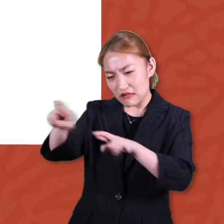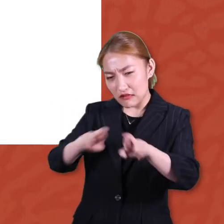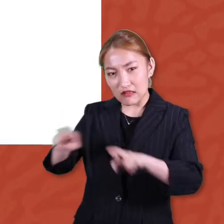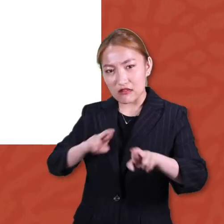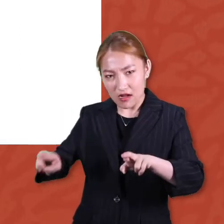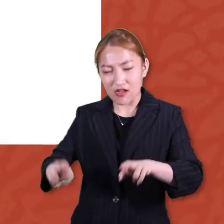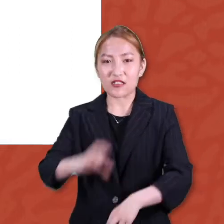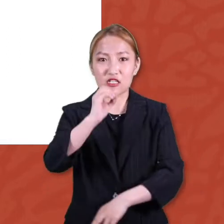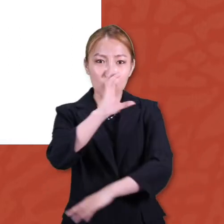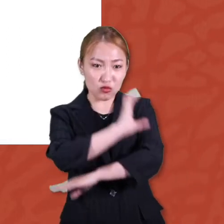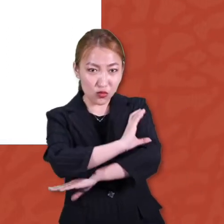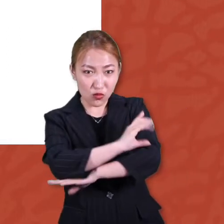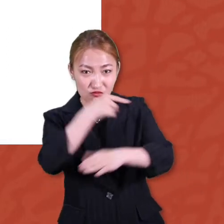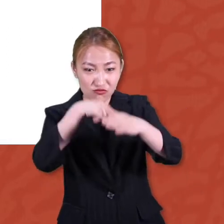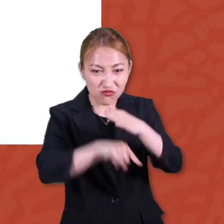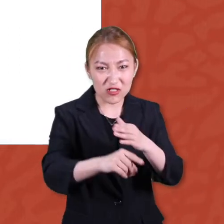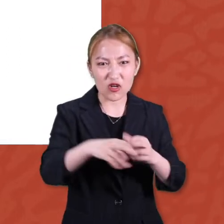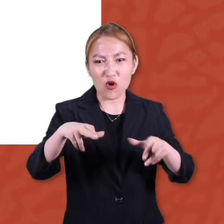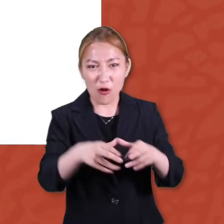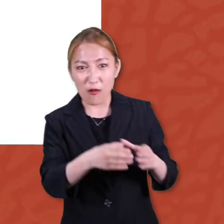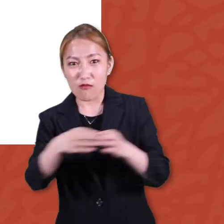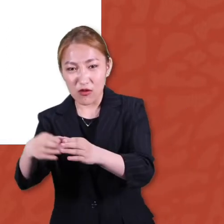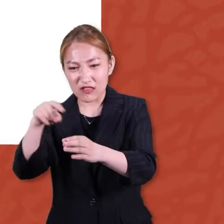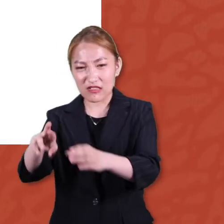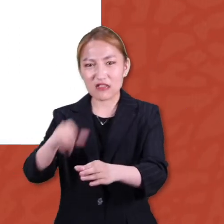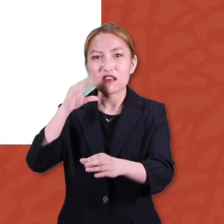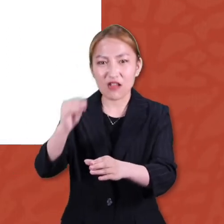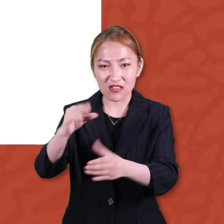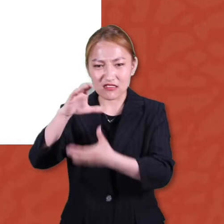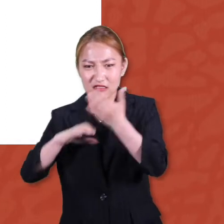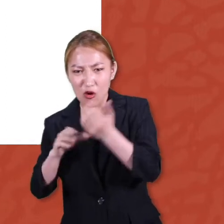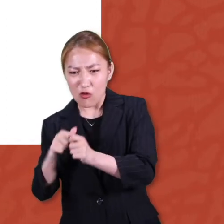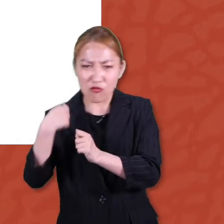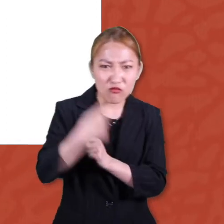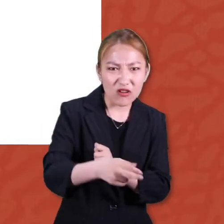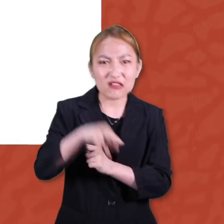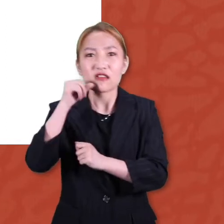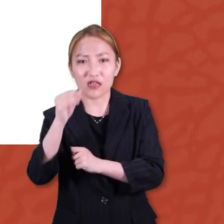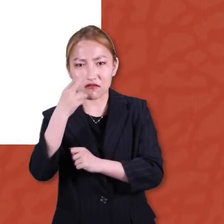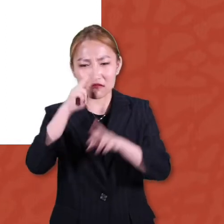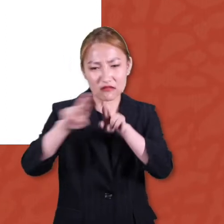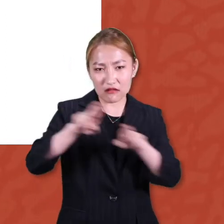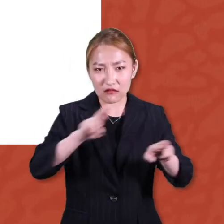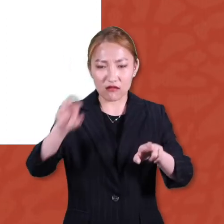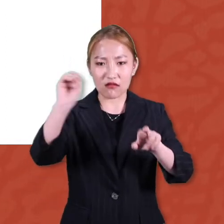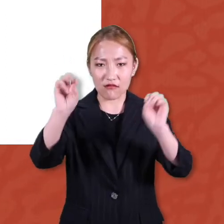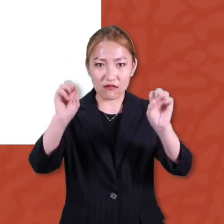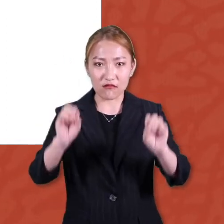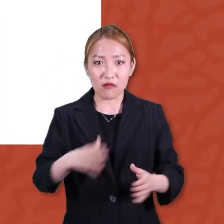бодлого, нөхөн олговрын бодлого хоёрын хоорондын ялгааг гаргаж тавьсан байдаг. Интеграцчлалын оноо гэдэг нь хөдөлмөрийн зах